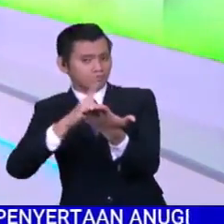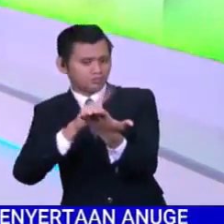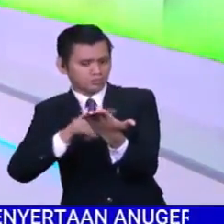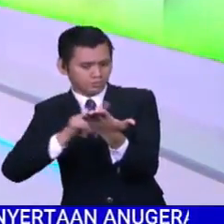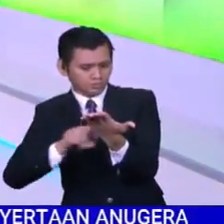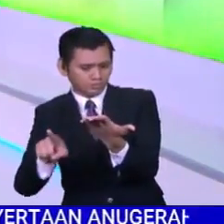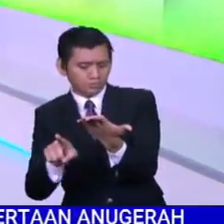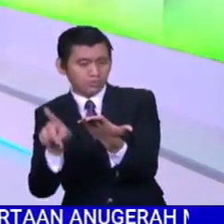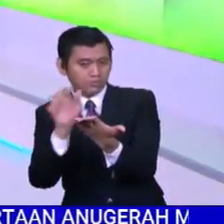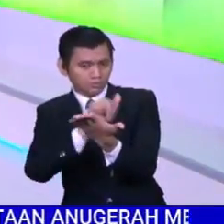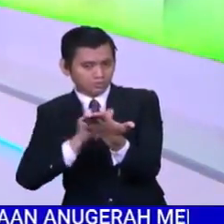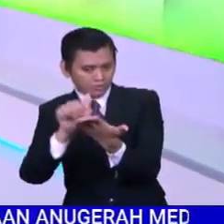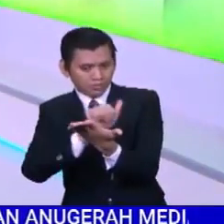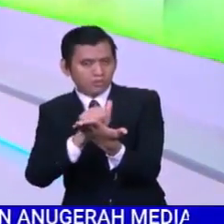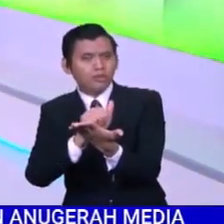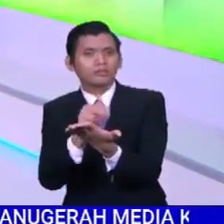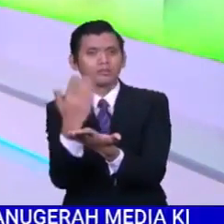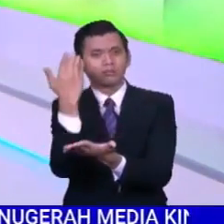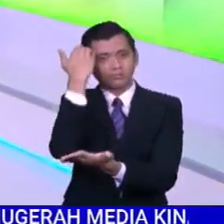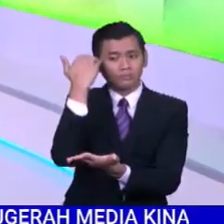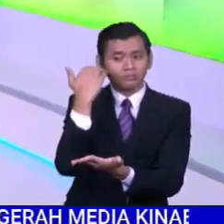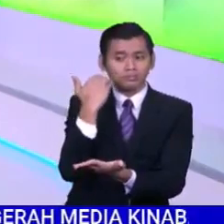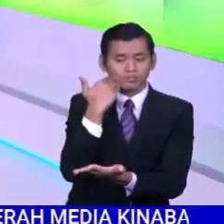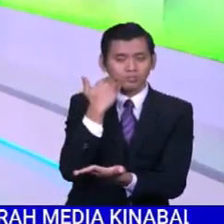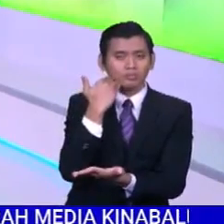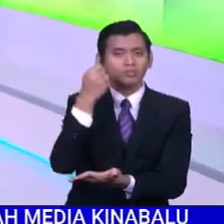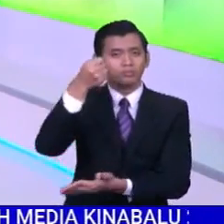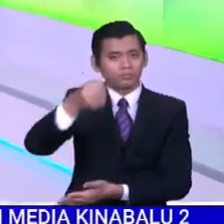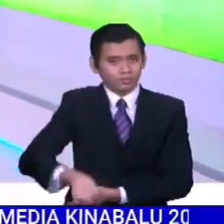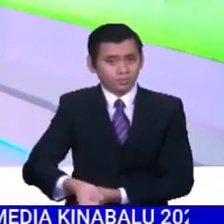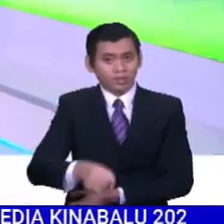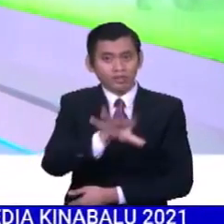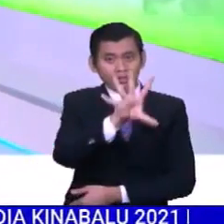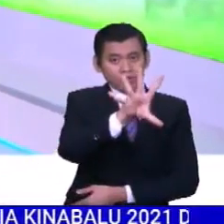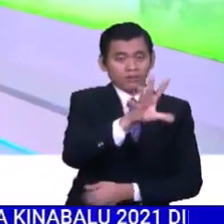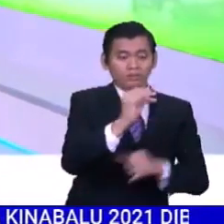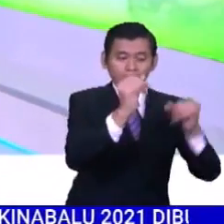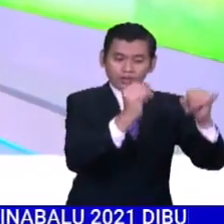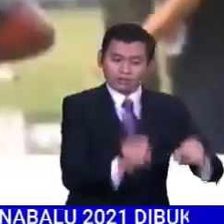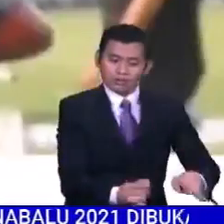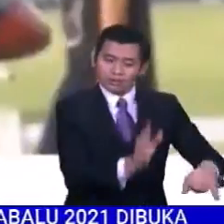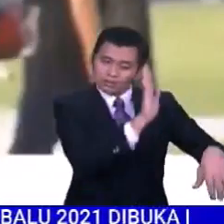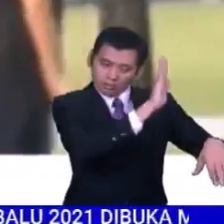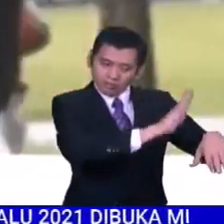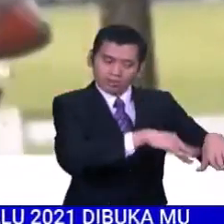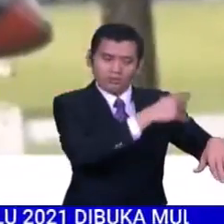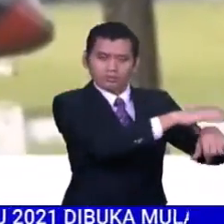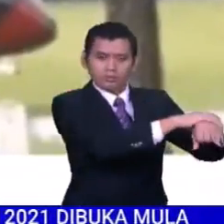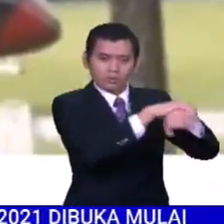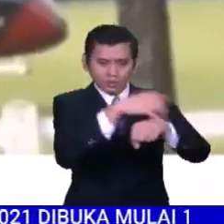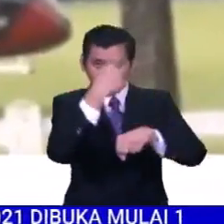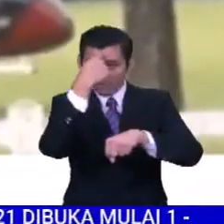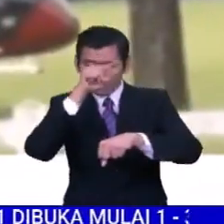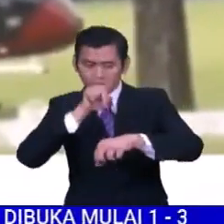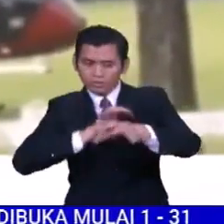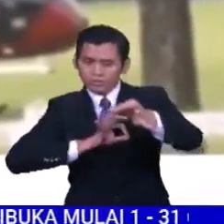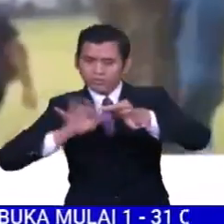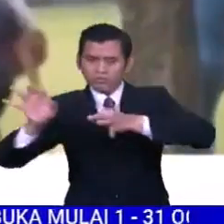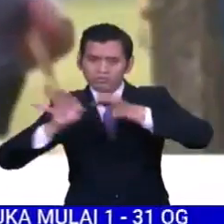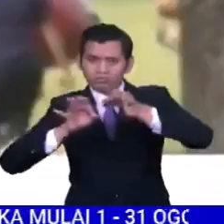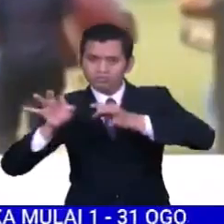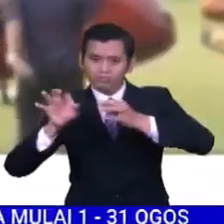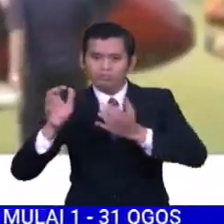negara untuk arahan lanjut setakat ini lima individu dipanggil bagi memberi keterangan untuk membantu siasatan